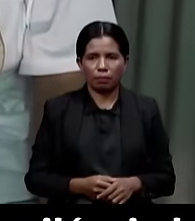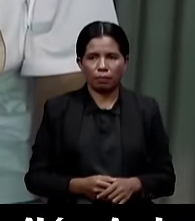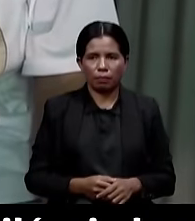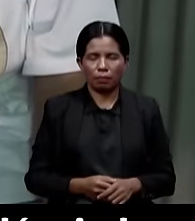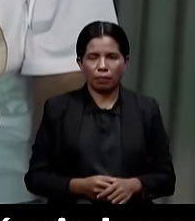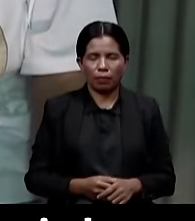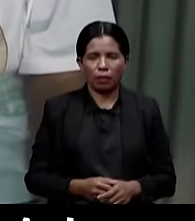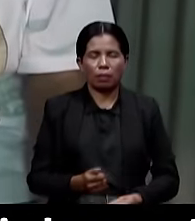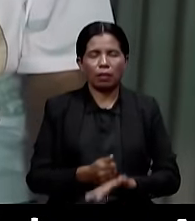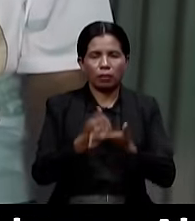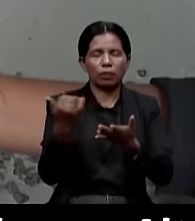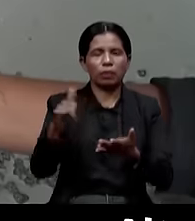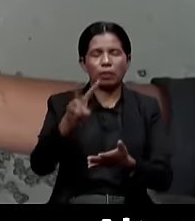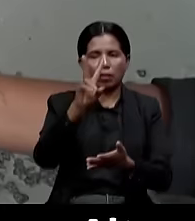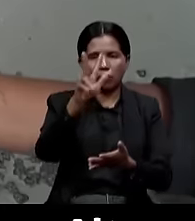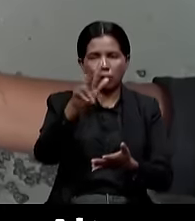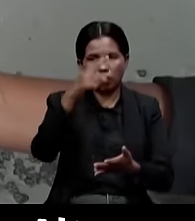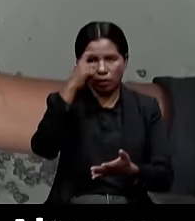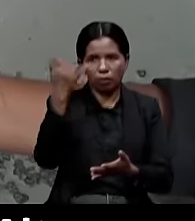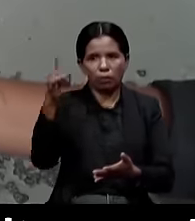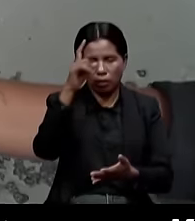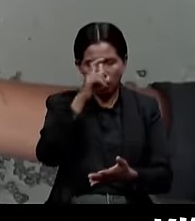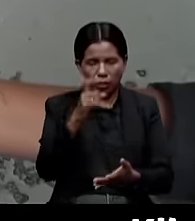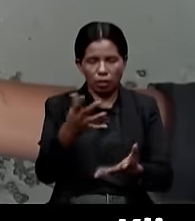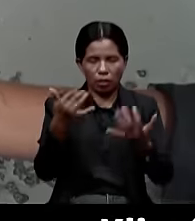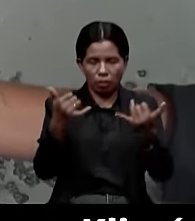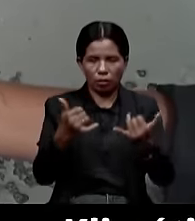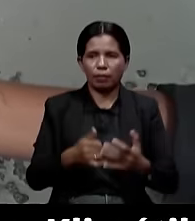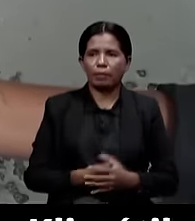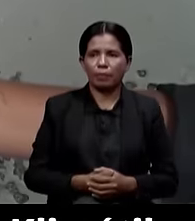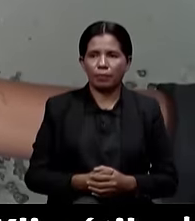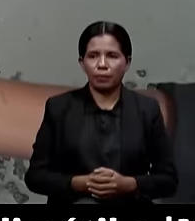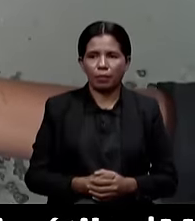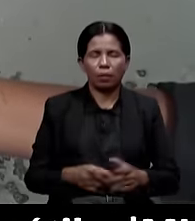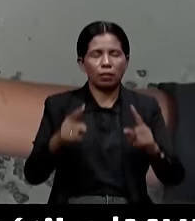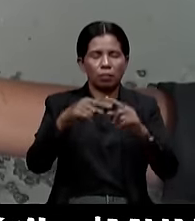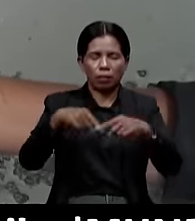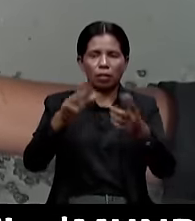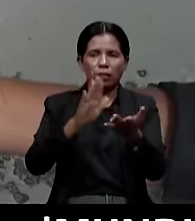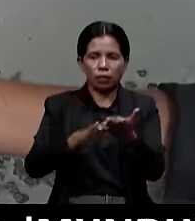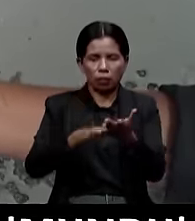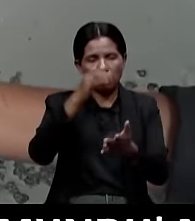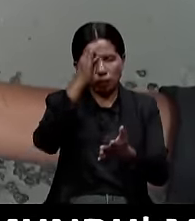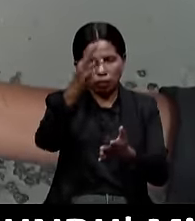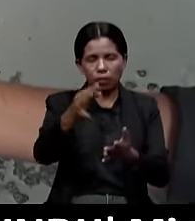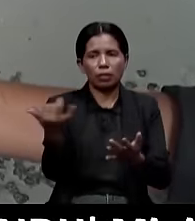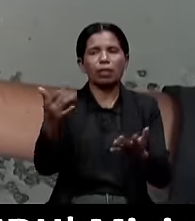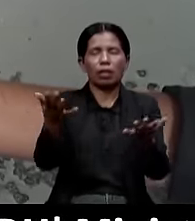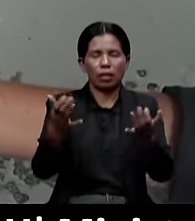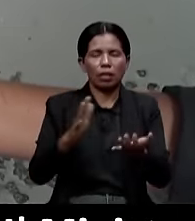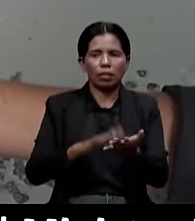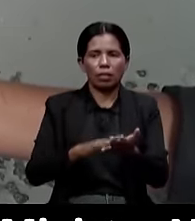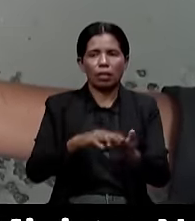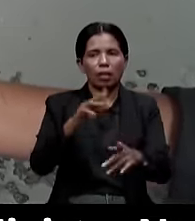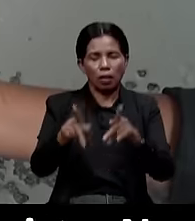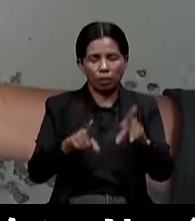Bela tamatang hela basir ne tolu tambah sira ne idadi daura ne idadi dake atu skola futuro. Mas sira ni hakar ke skola, mas e ma ida